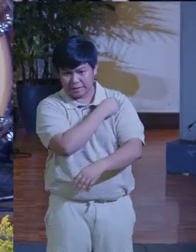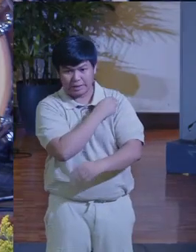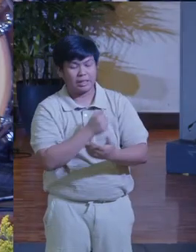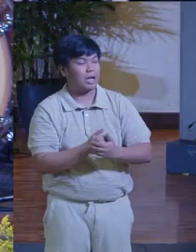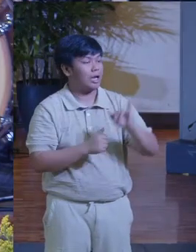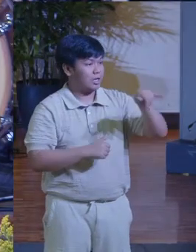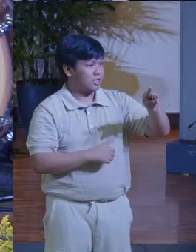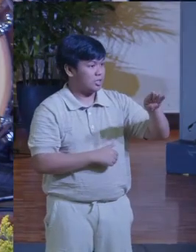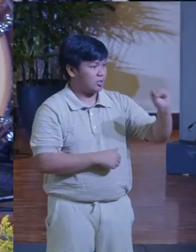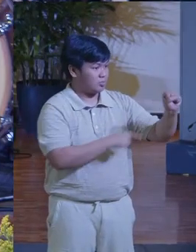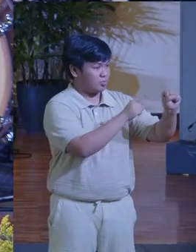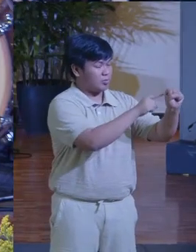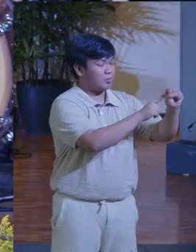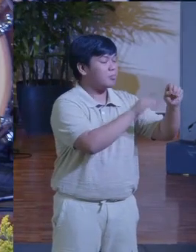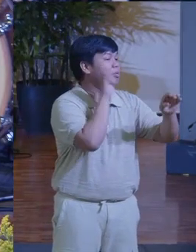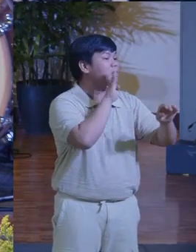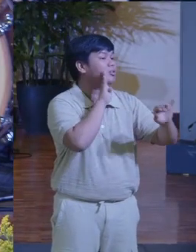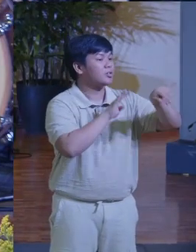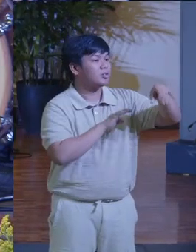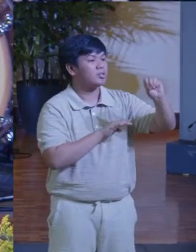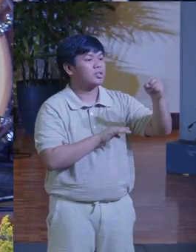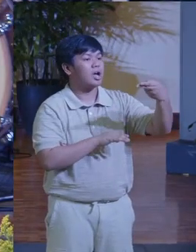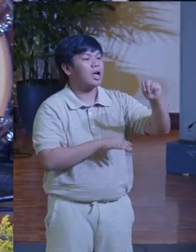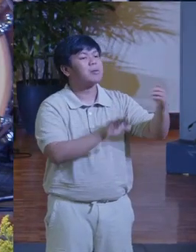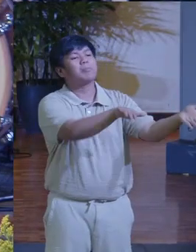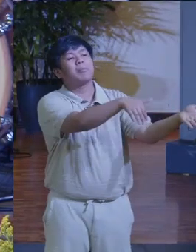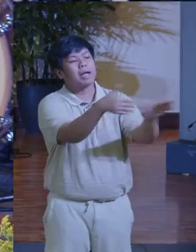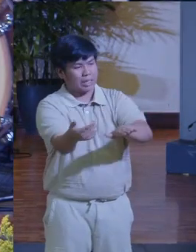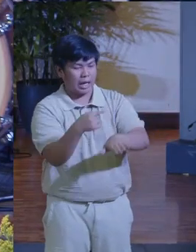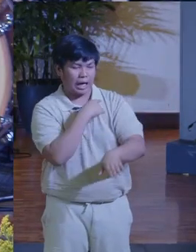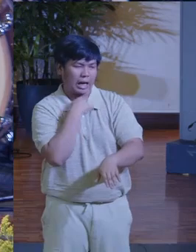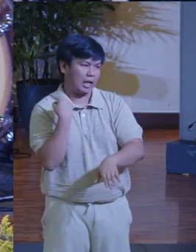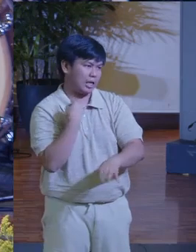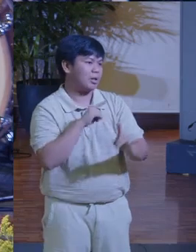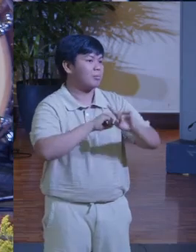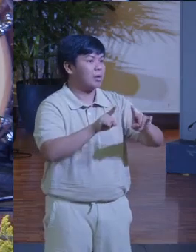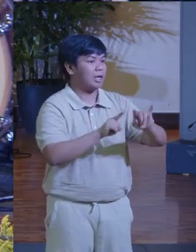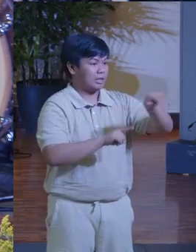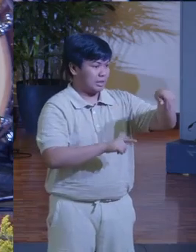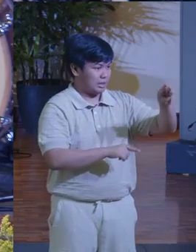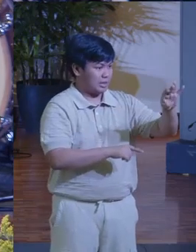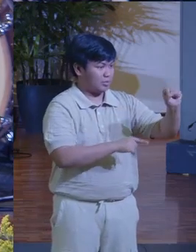kapatid ni John. Ito po si James na kapatid ni Jesus.